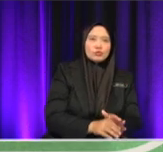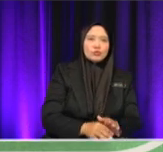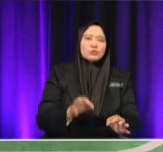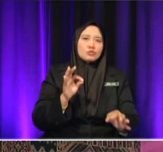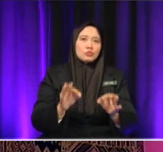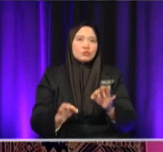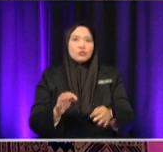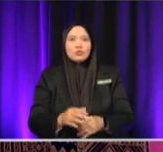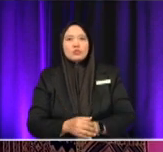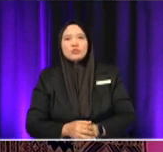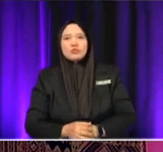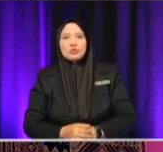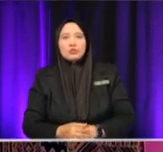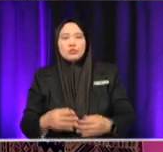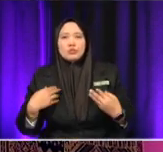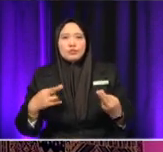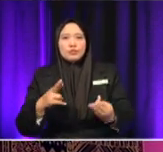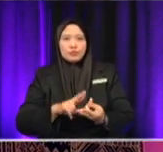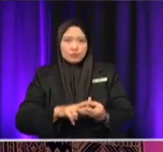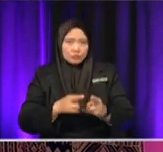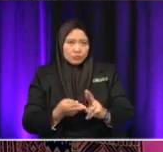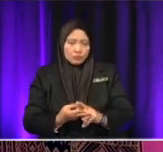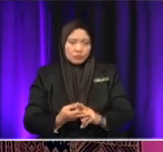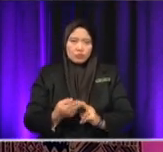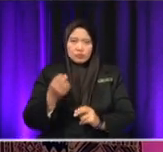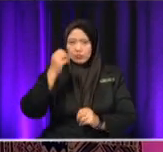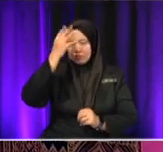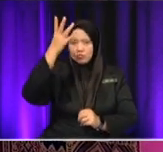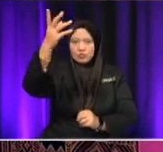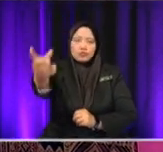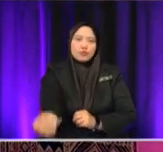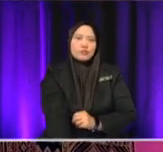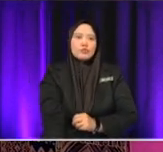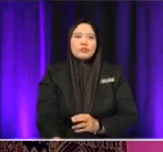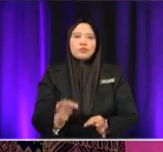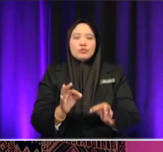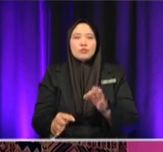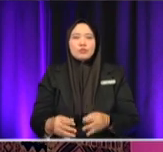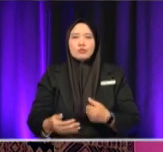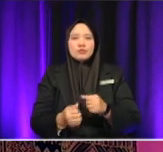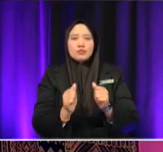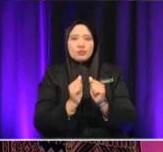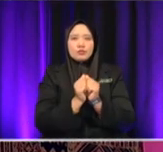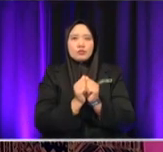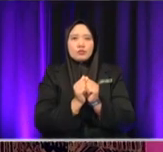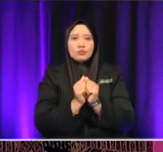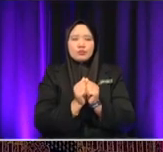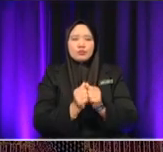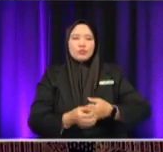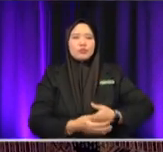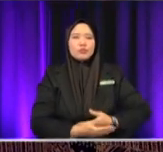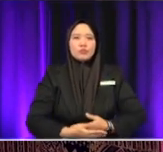Ustadzah ataupun Ibu saja sendiri sering berpesan kalau dengan anak-anak nih kita kerja